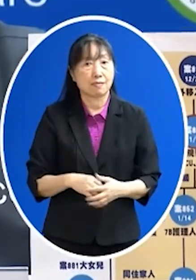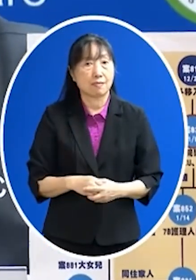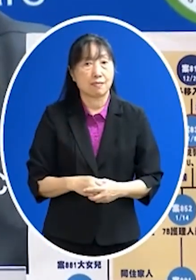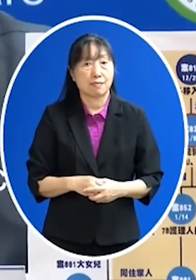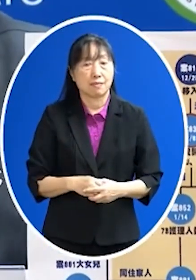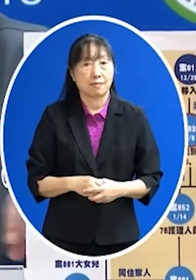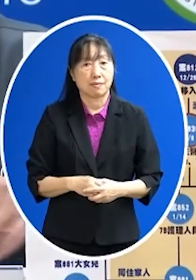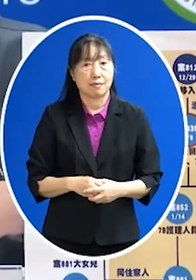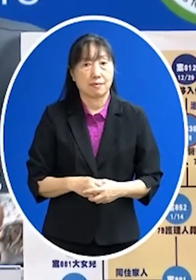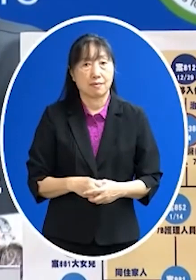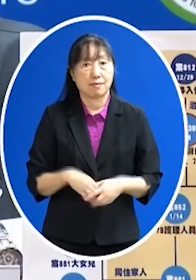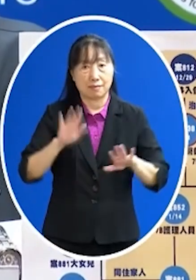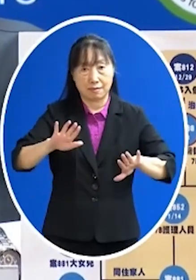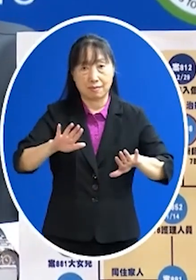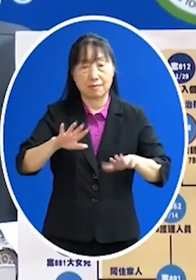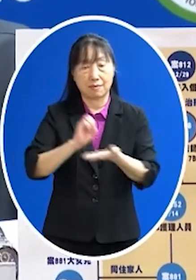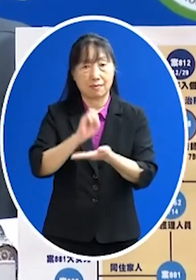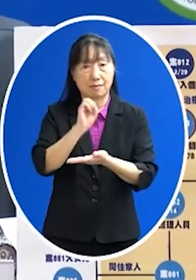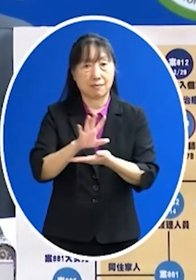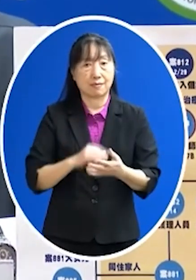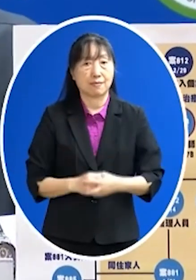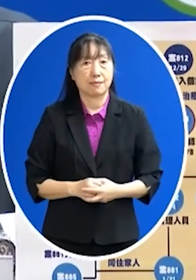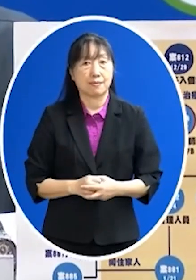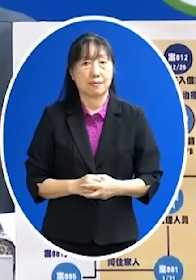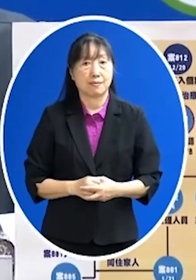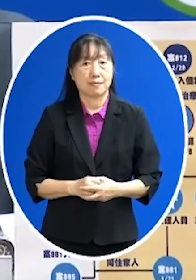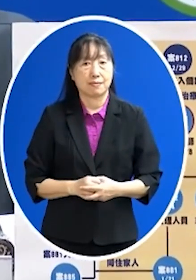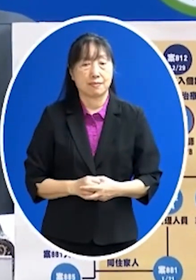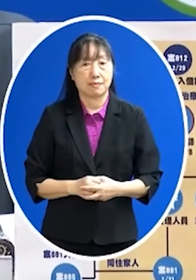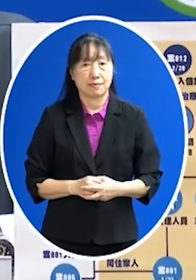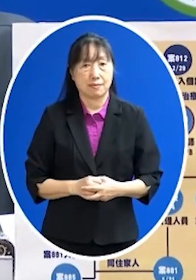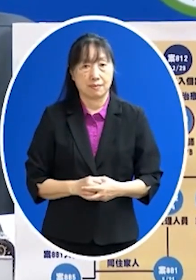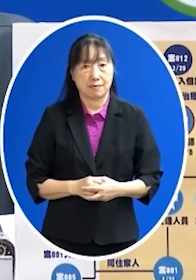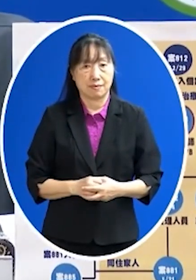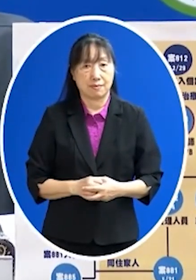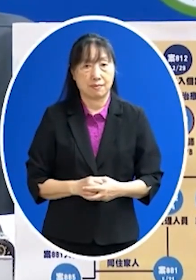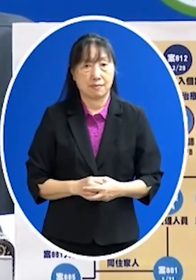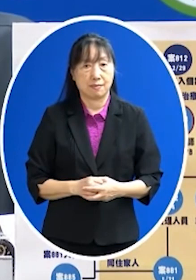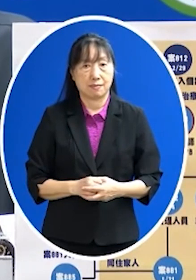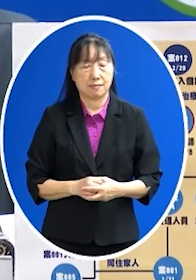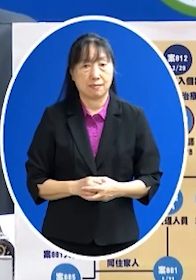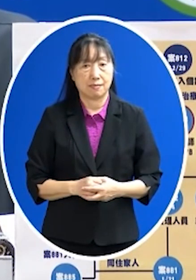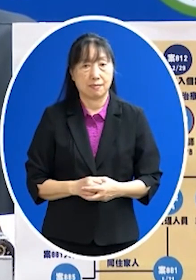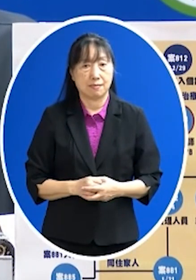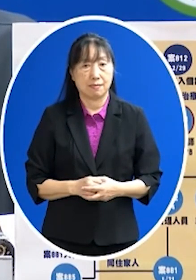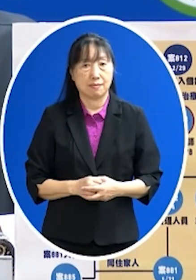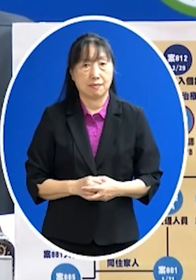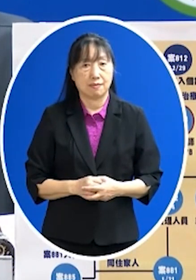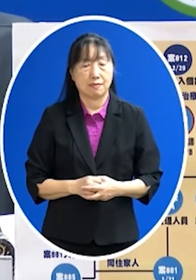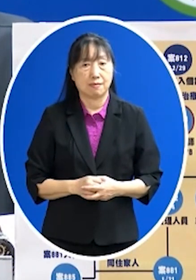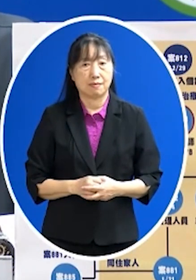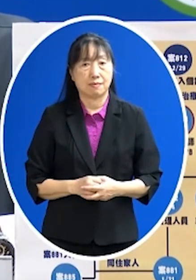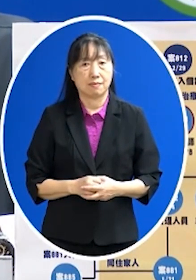预好想跟大家来报告哈。那就是在好这里面，好大概就